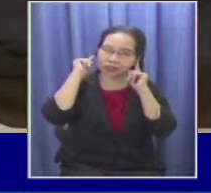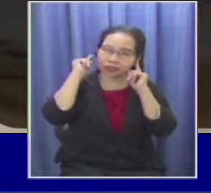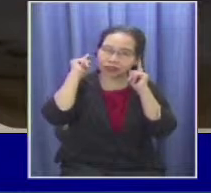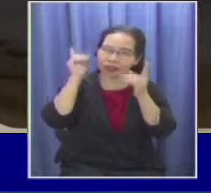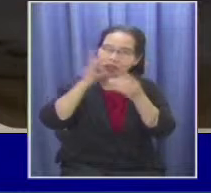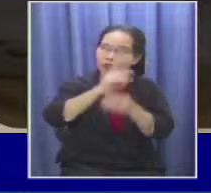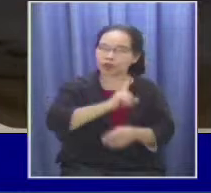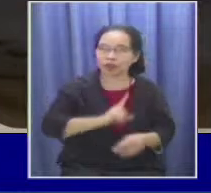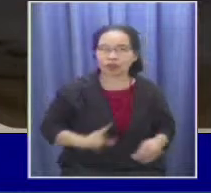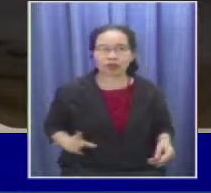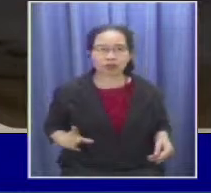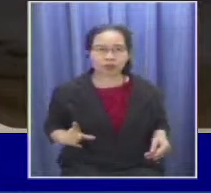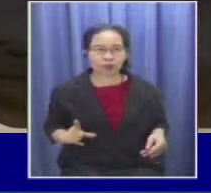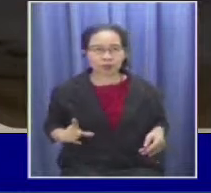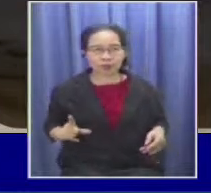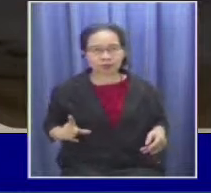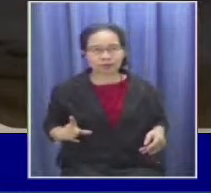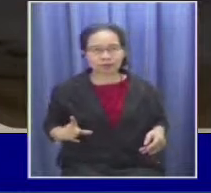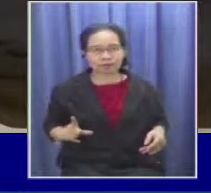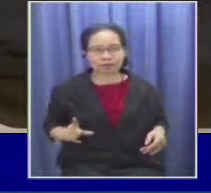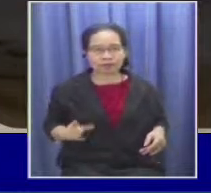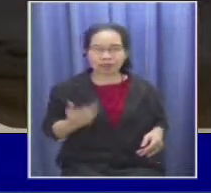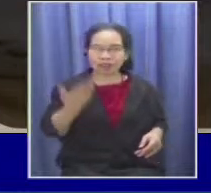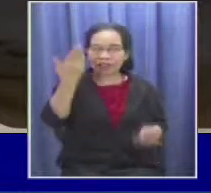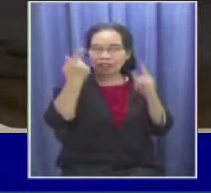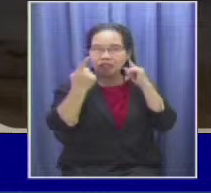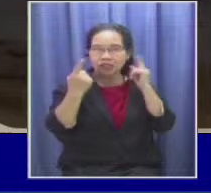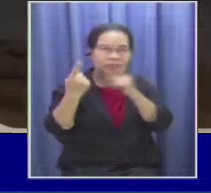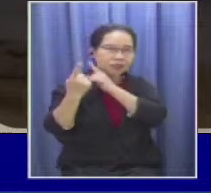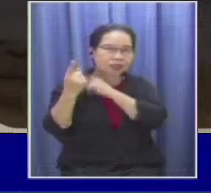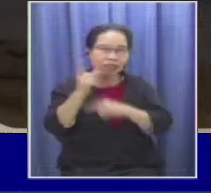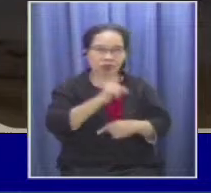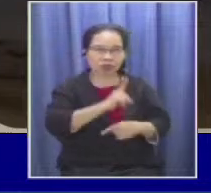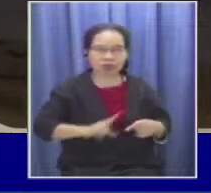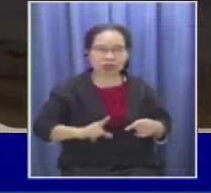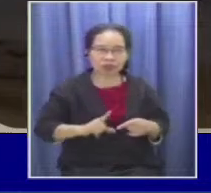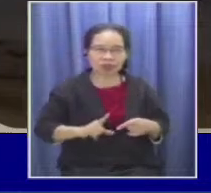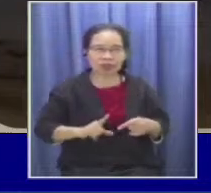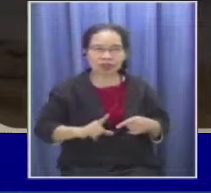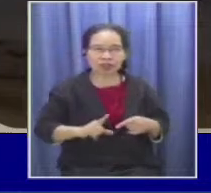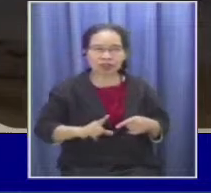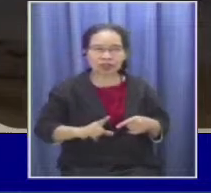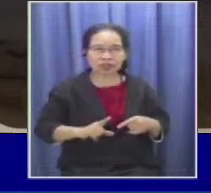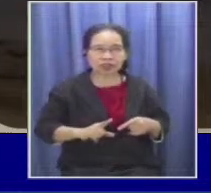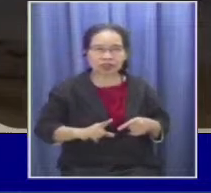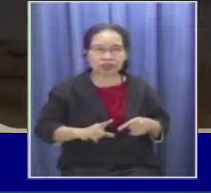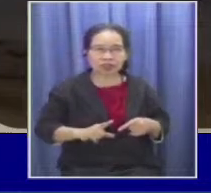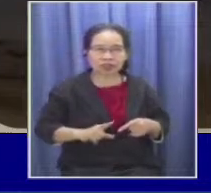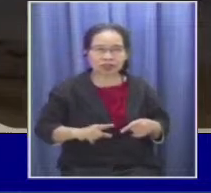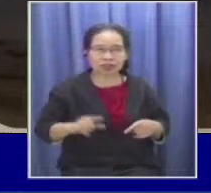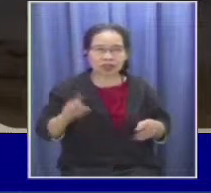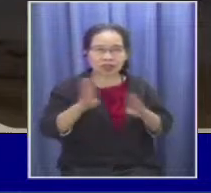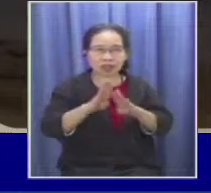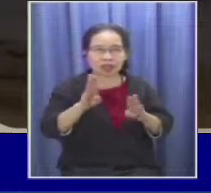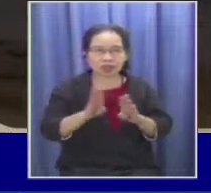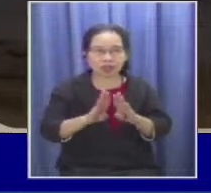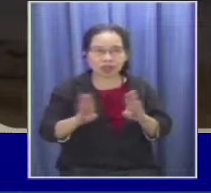Awurade aso abue naso abue ama wɔn mpaebɔ